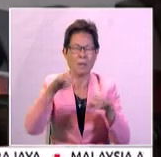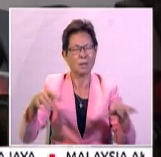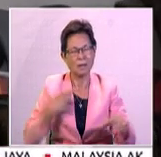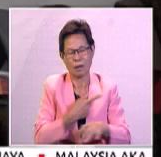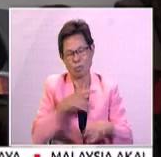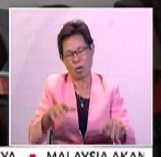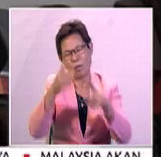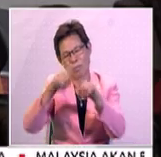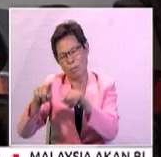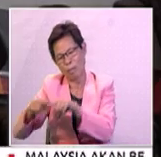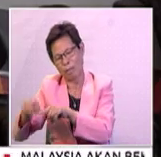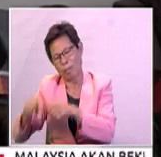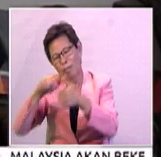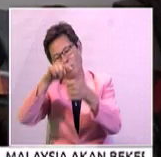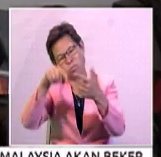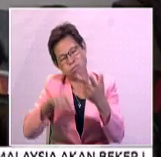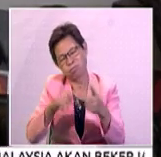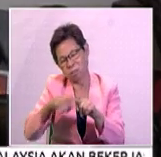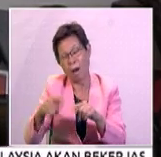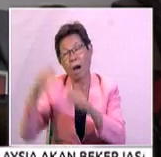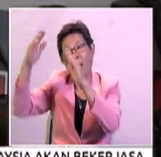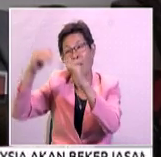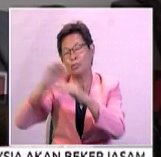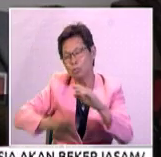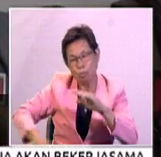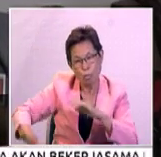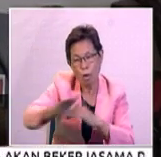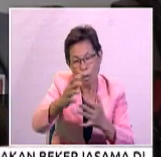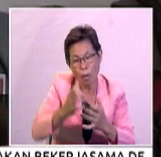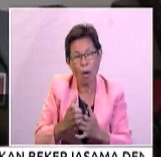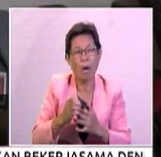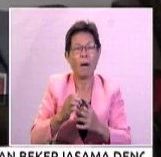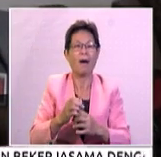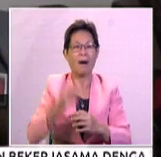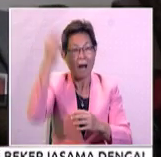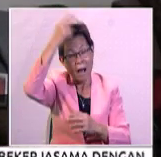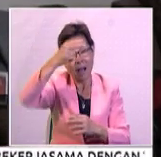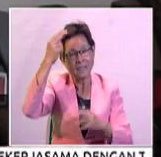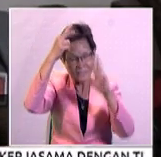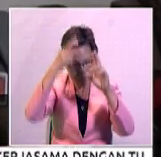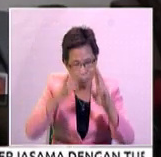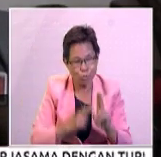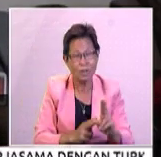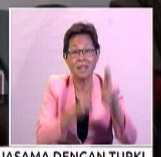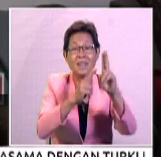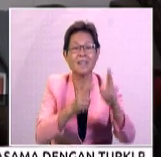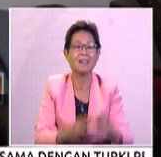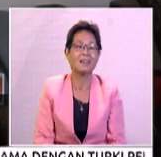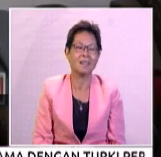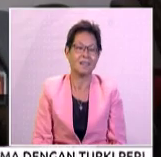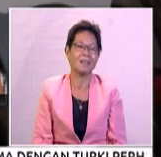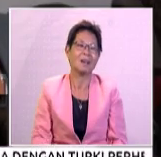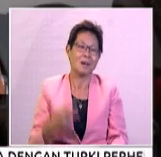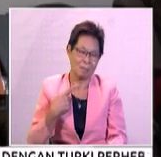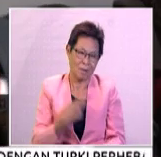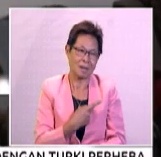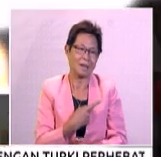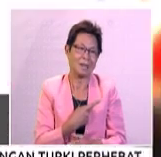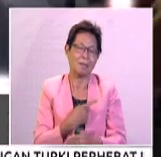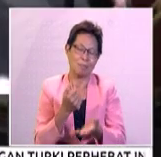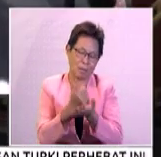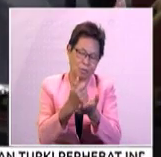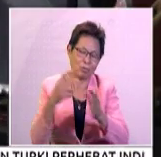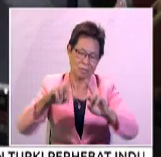dan dengan harapan semua mahu haji mabrur kan, dan kita bantu orang dan insyaAllah kita pun akan dapat ganjaran